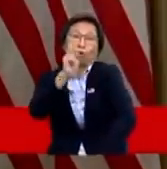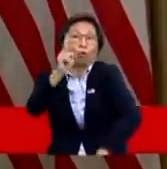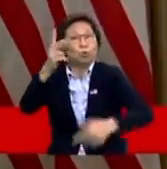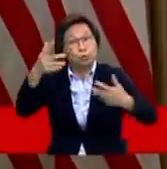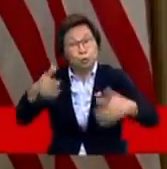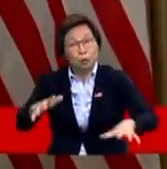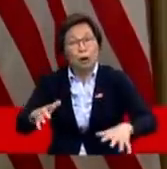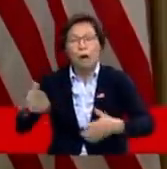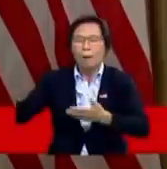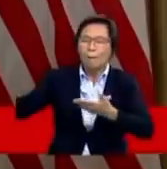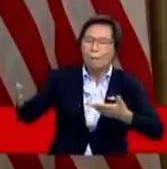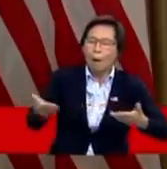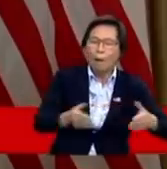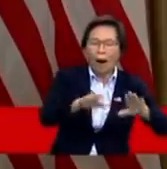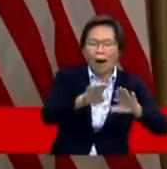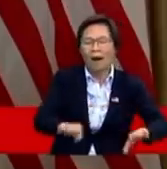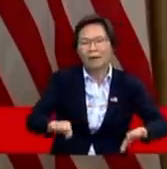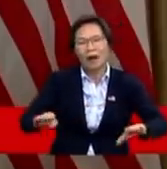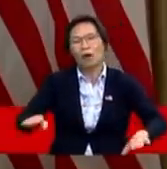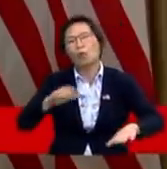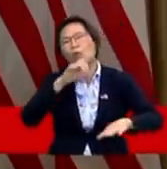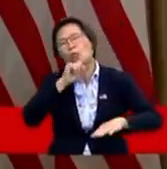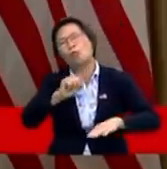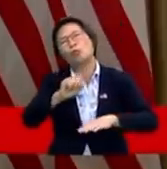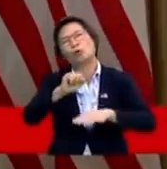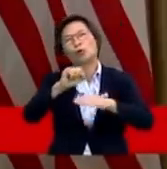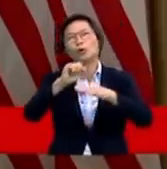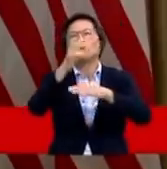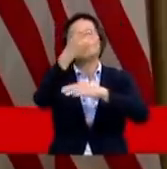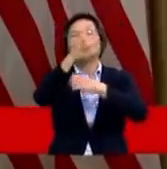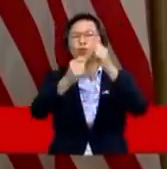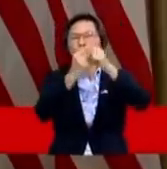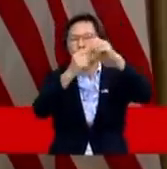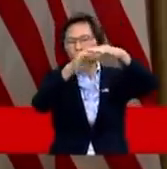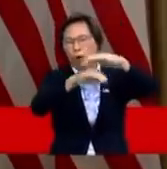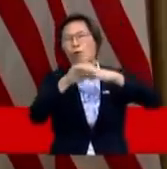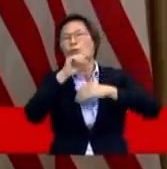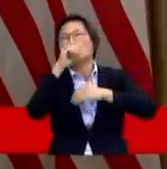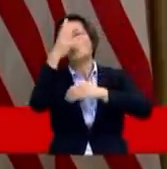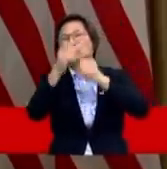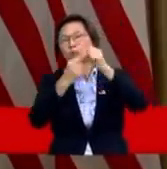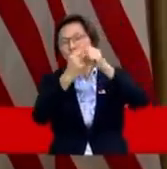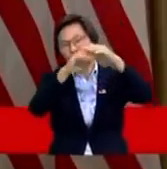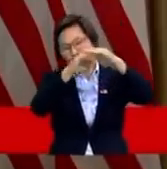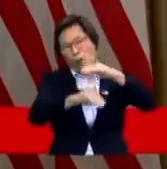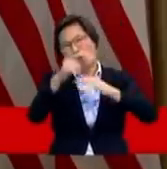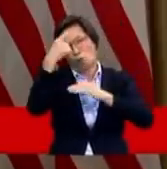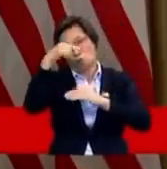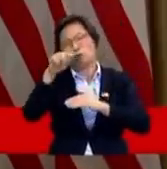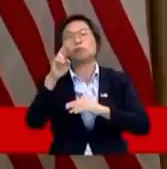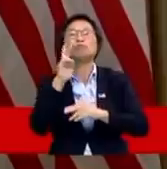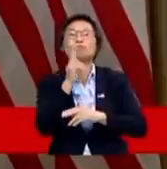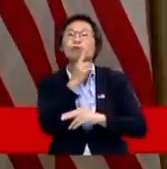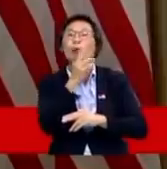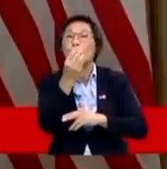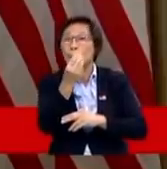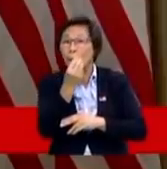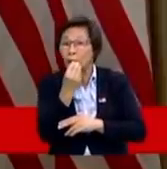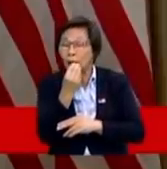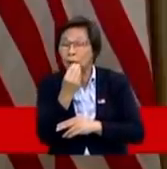Hai dan ingin nak membawa anak-anak berusia 17 tahun dan ke bawah untuk dingin di premis kedai